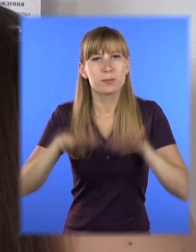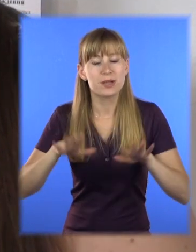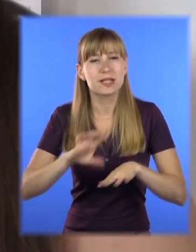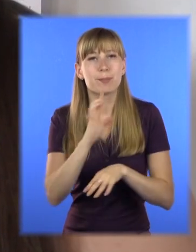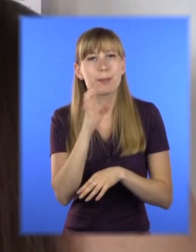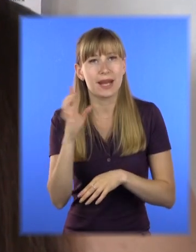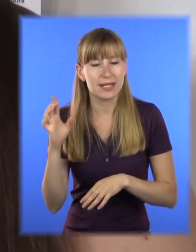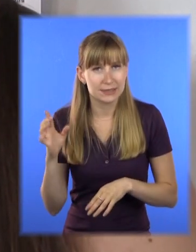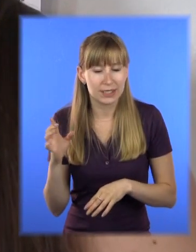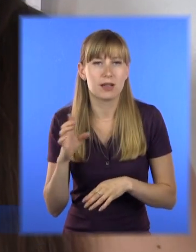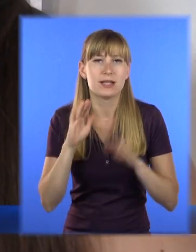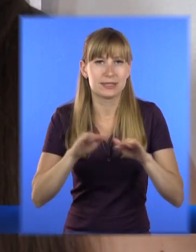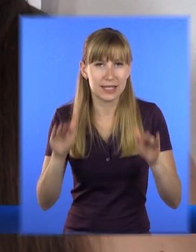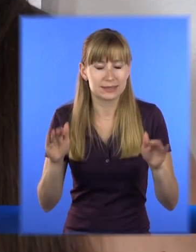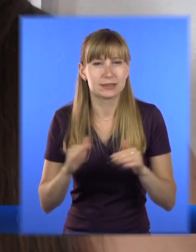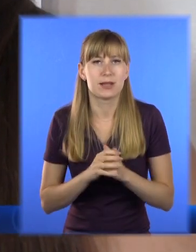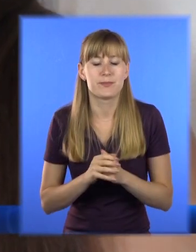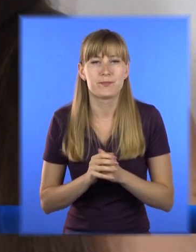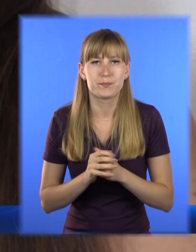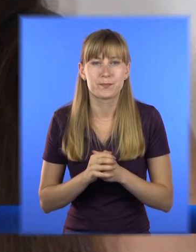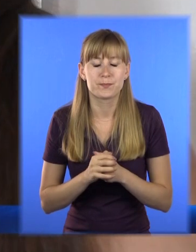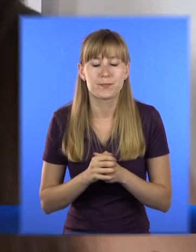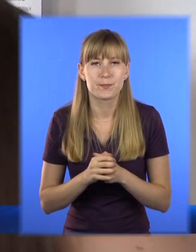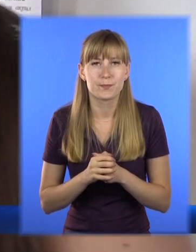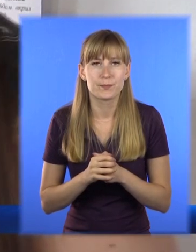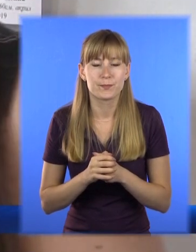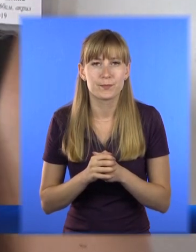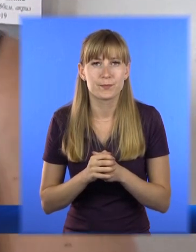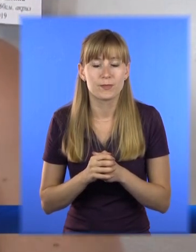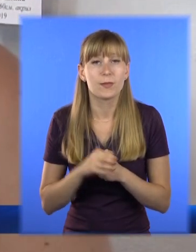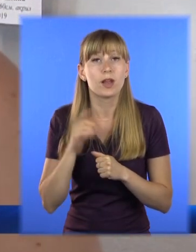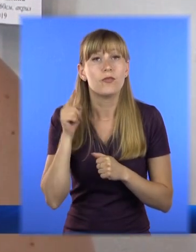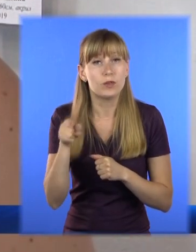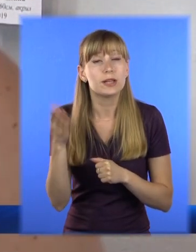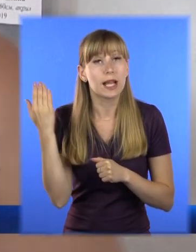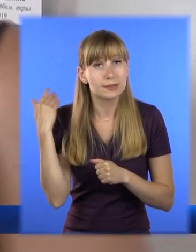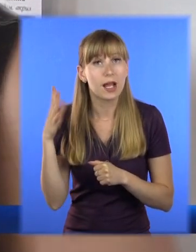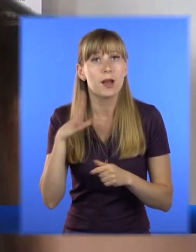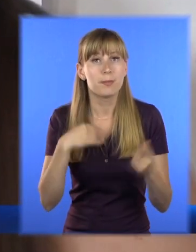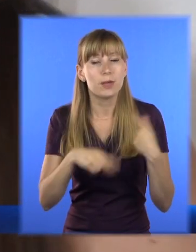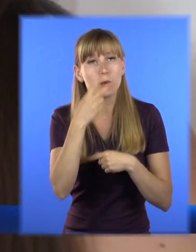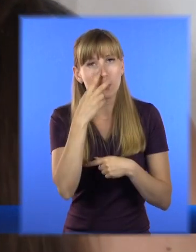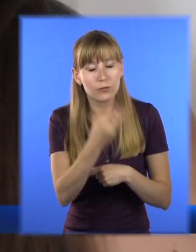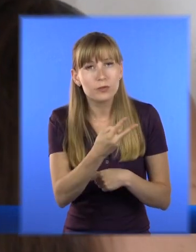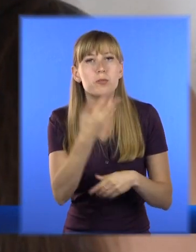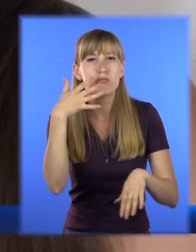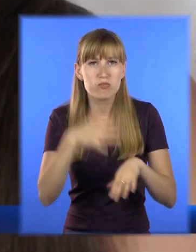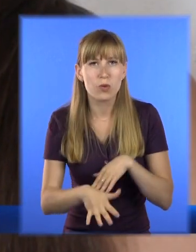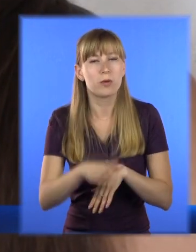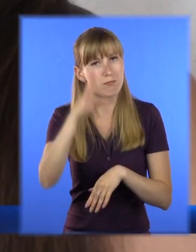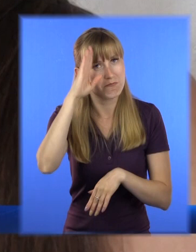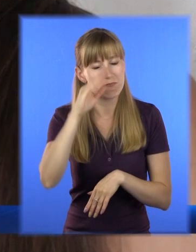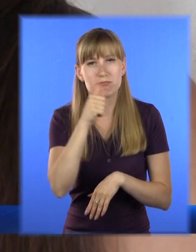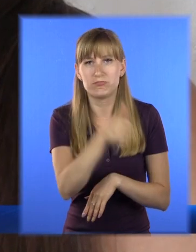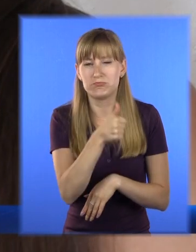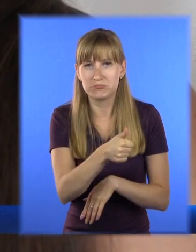стенах нашей литературно-мистецкой витальни городской детской библиотеки в отделе искусства. И тогда вот мы